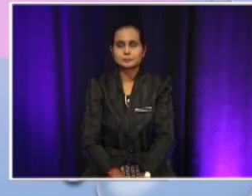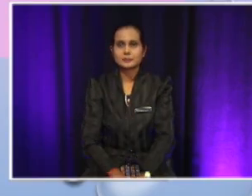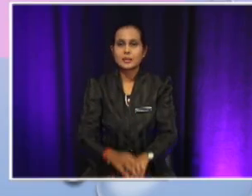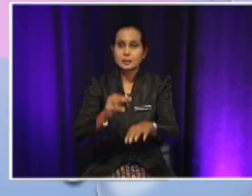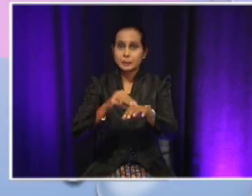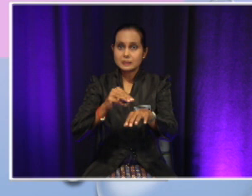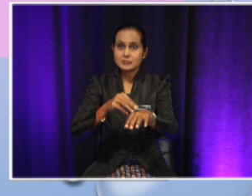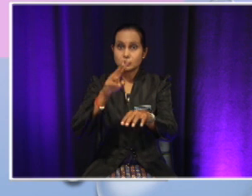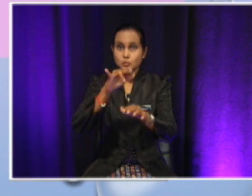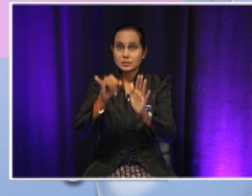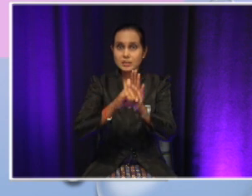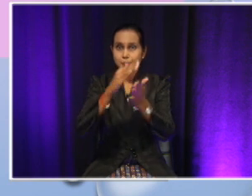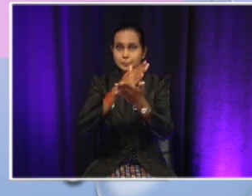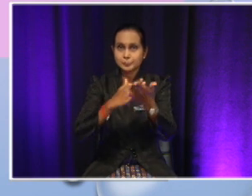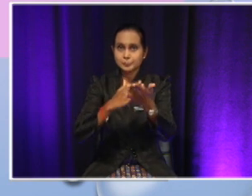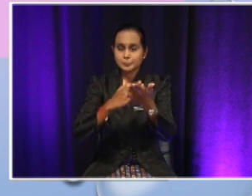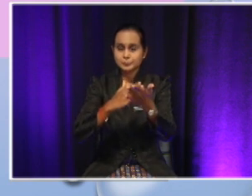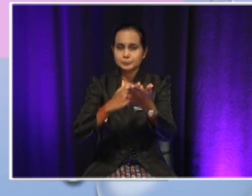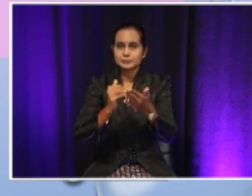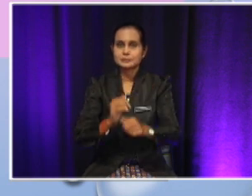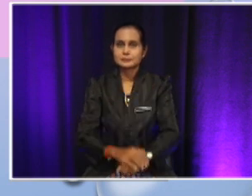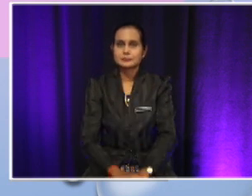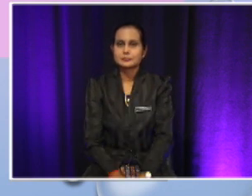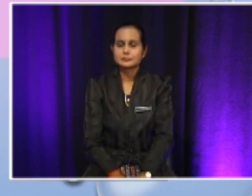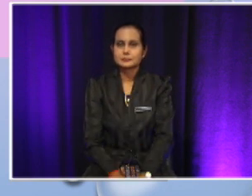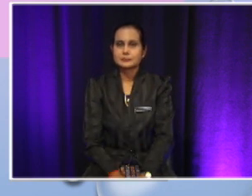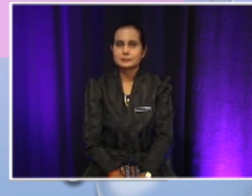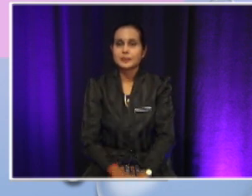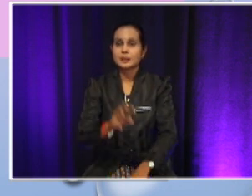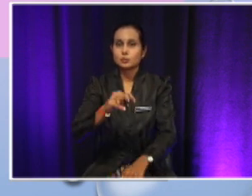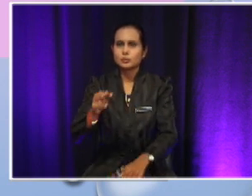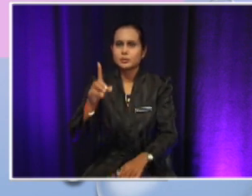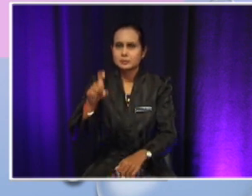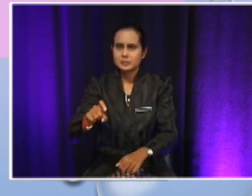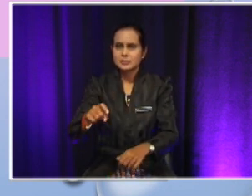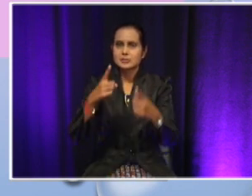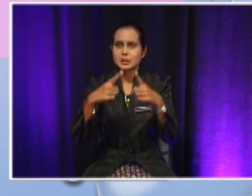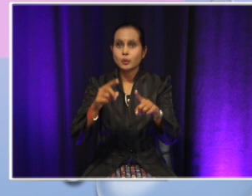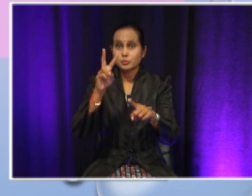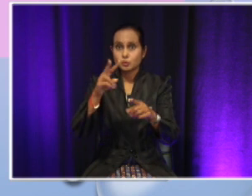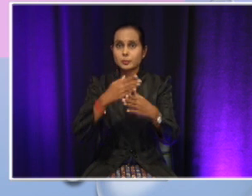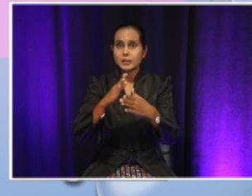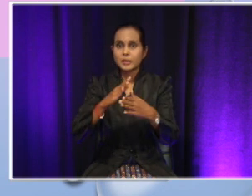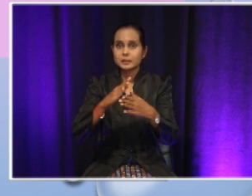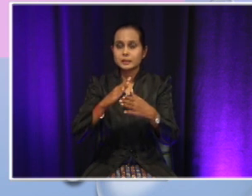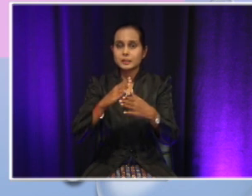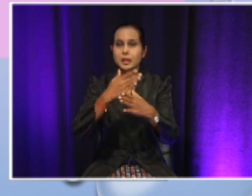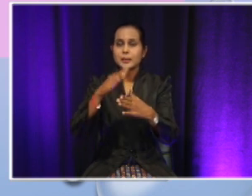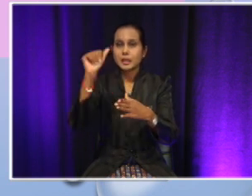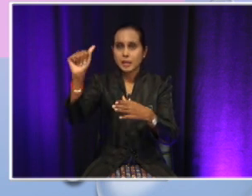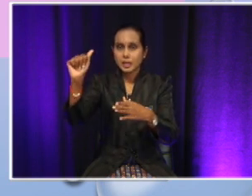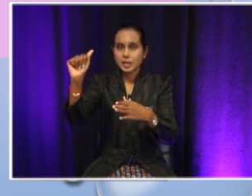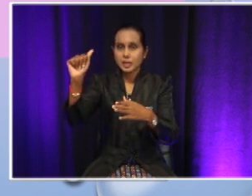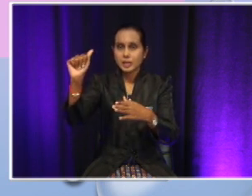adalah 2,5 jam. Okey, dalam 2,5 jam ni murid-murid ni kena menjawab ada dua bahagian, iaitu bahagian A